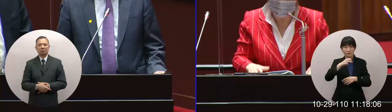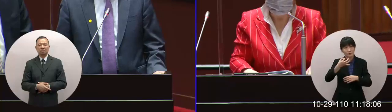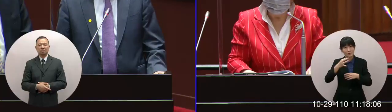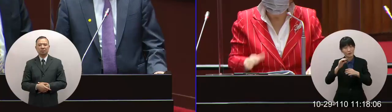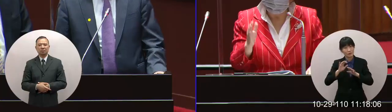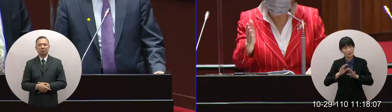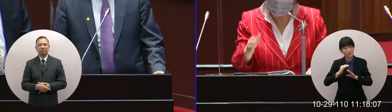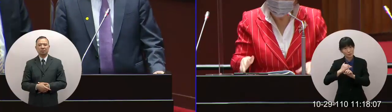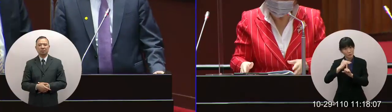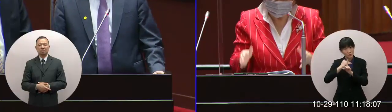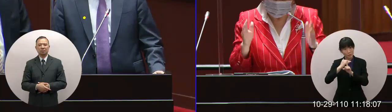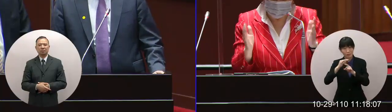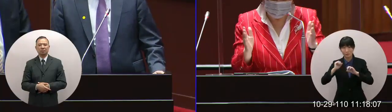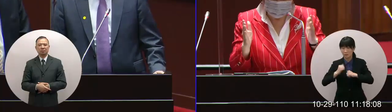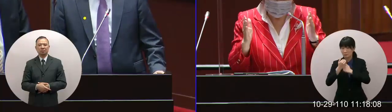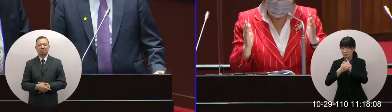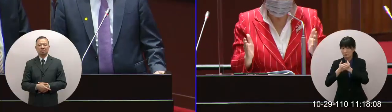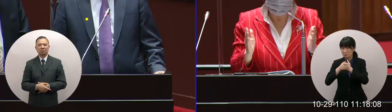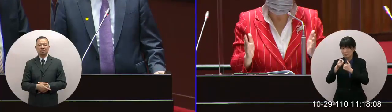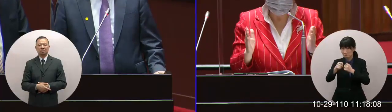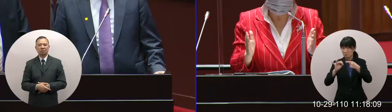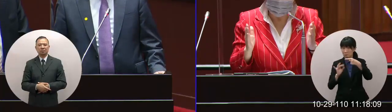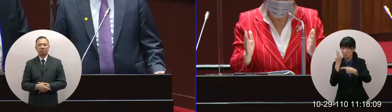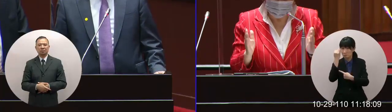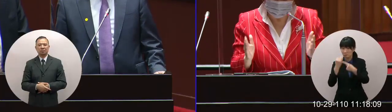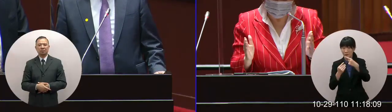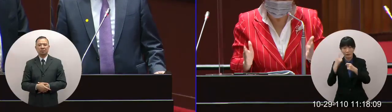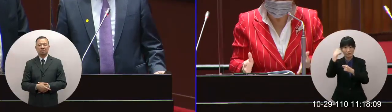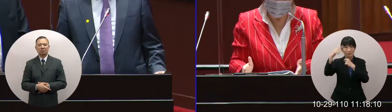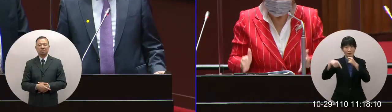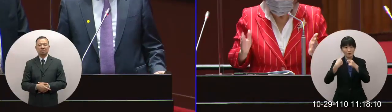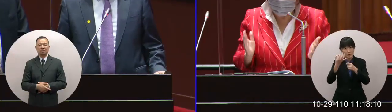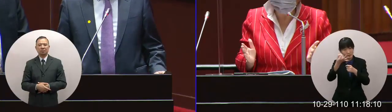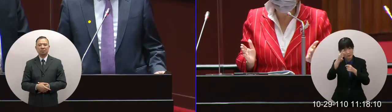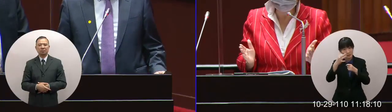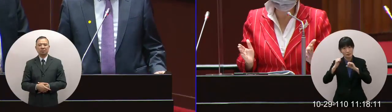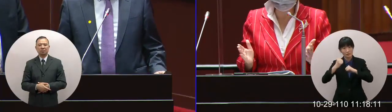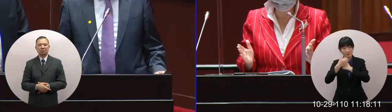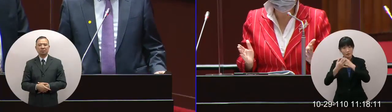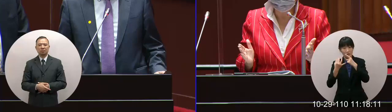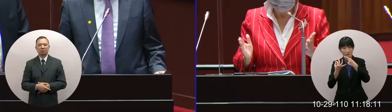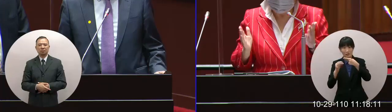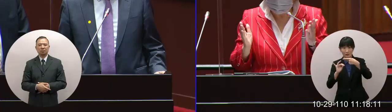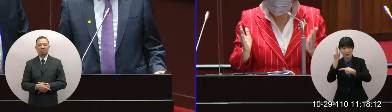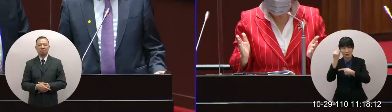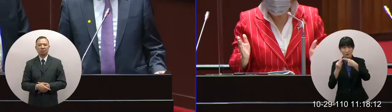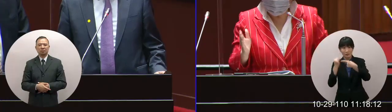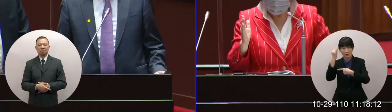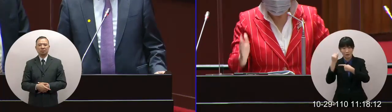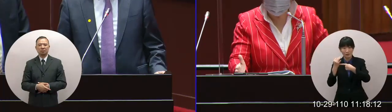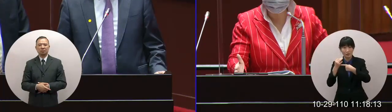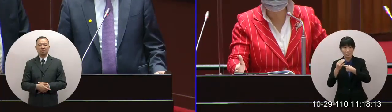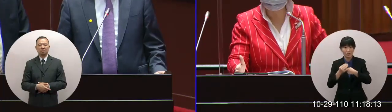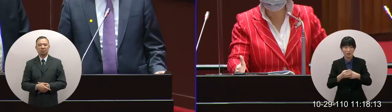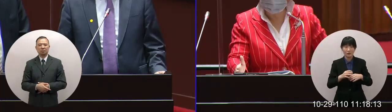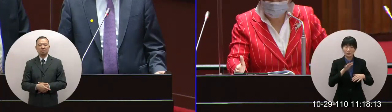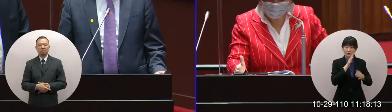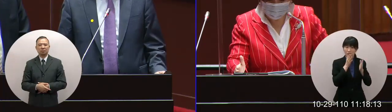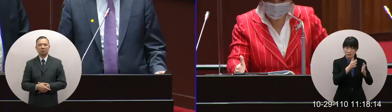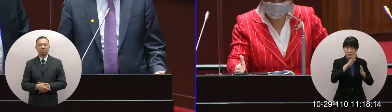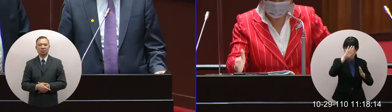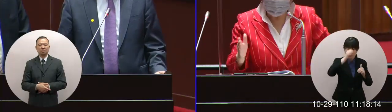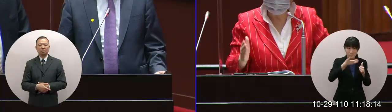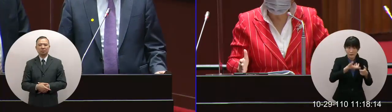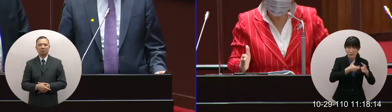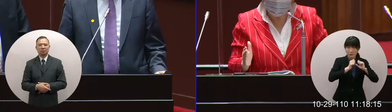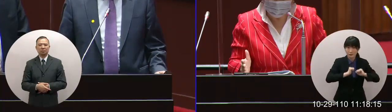讲嘛，对不对？你说健保，请问明年度的总额成长率足够支付与满足康复者的需求